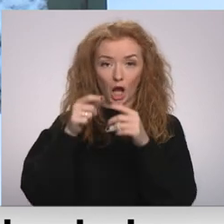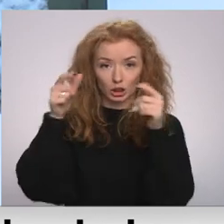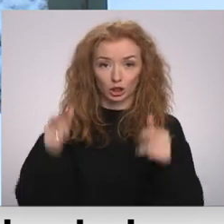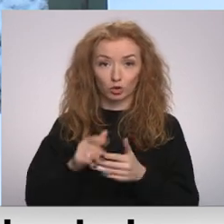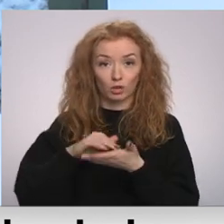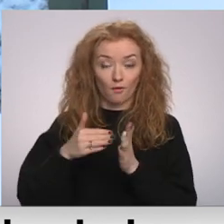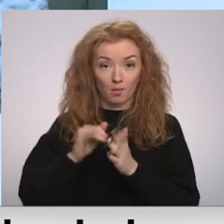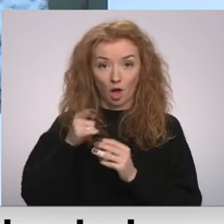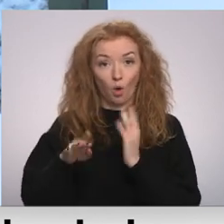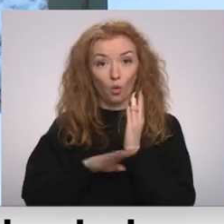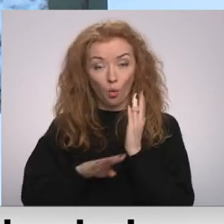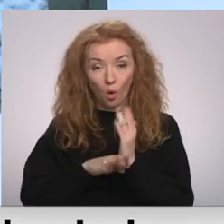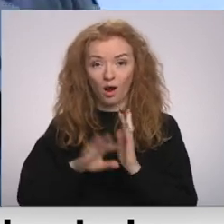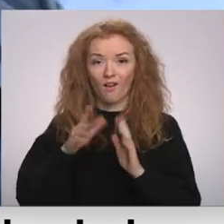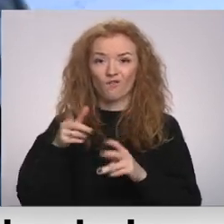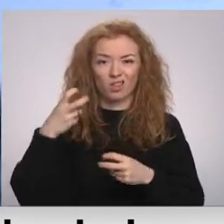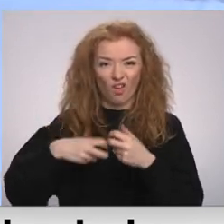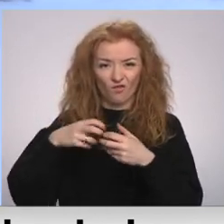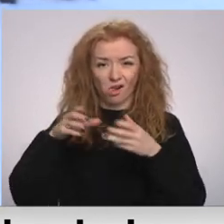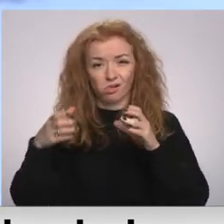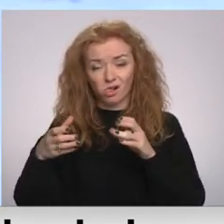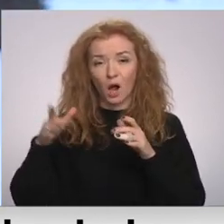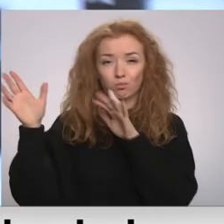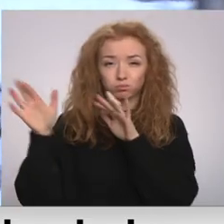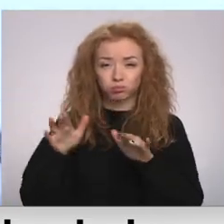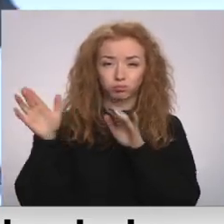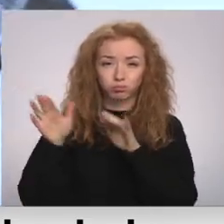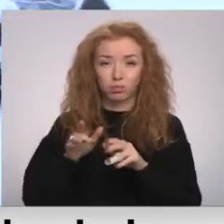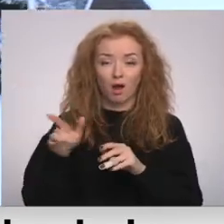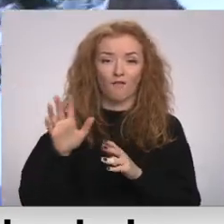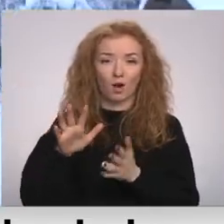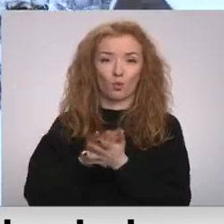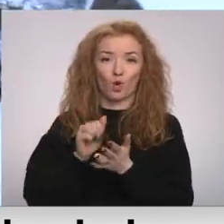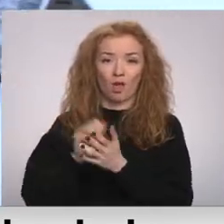stāvoklim. Ja tās ir koka vai tām ir defekti, sniegputenī un salā sūtījumi var tikt